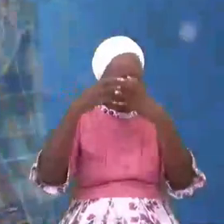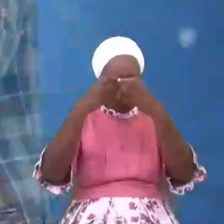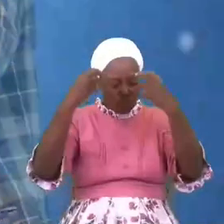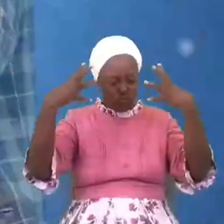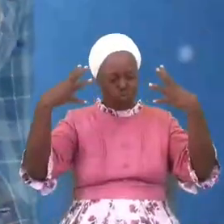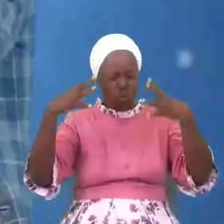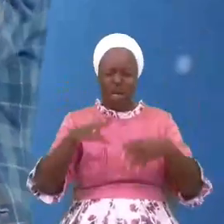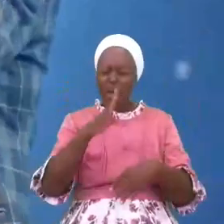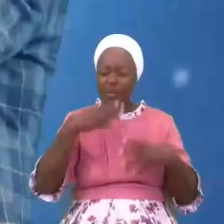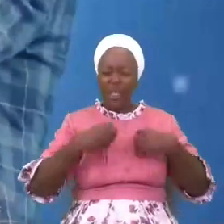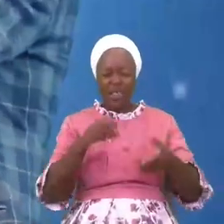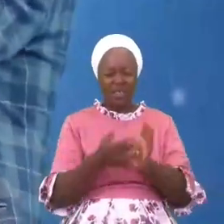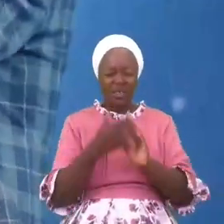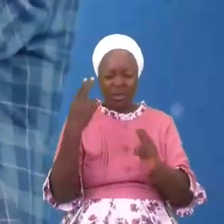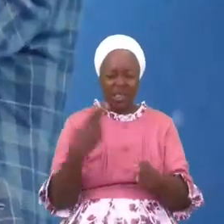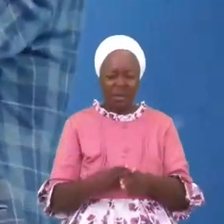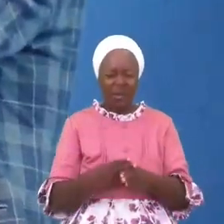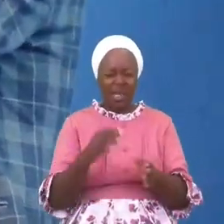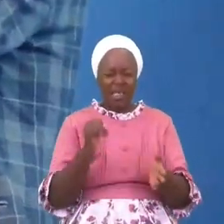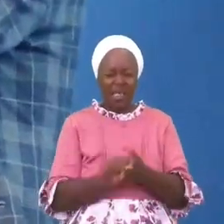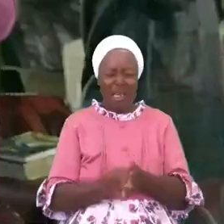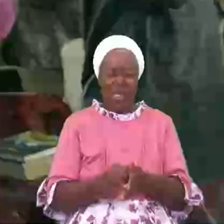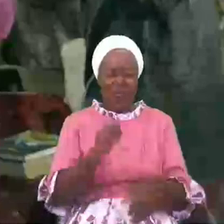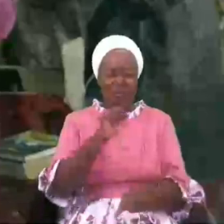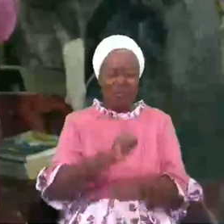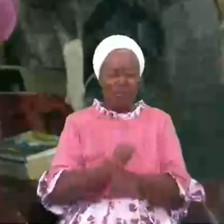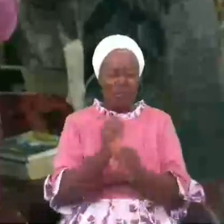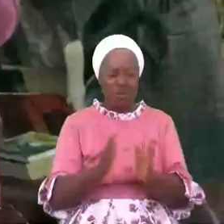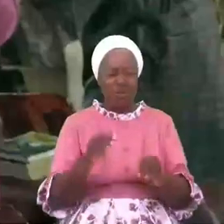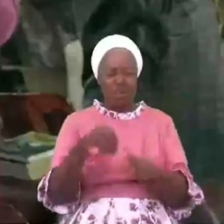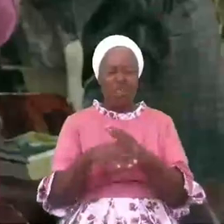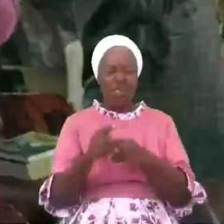au nom de Jésus. Cette